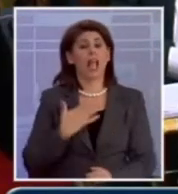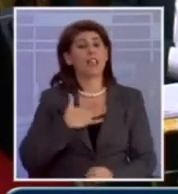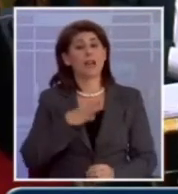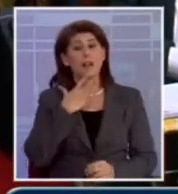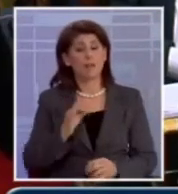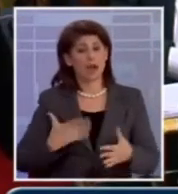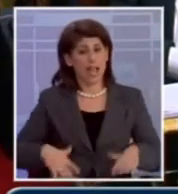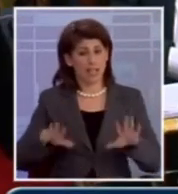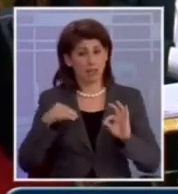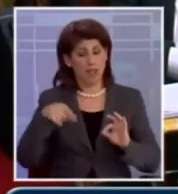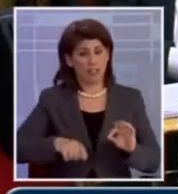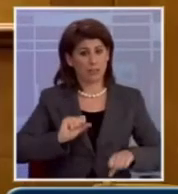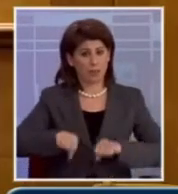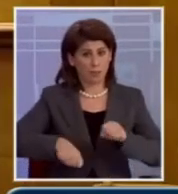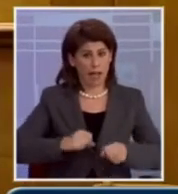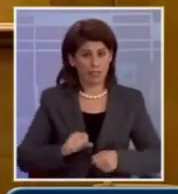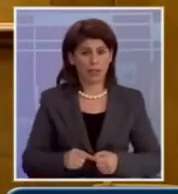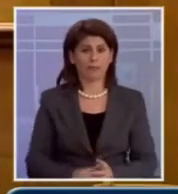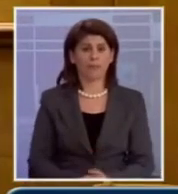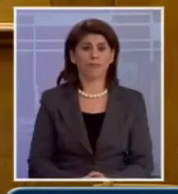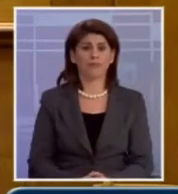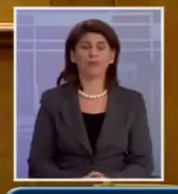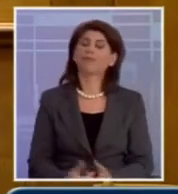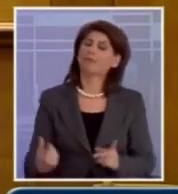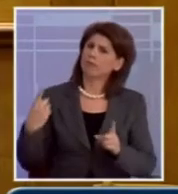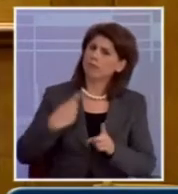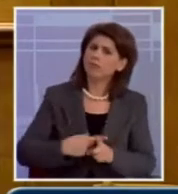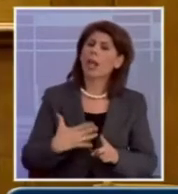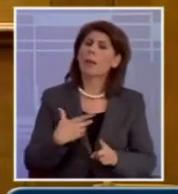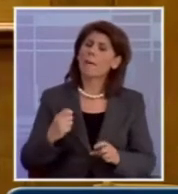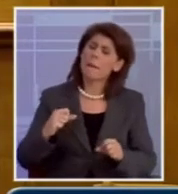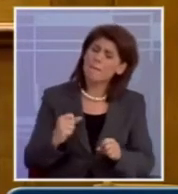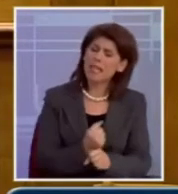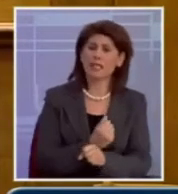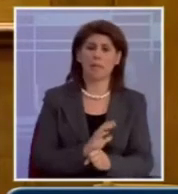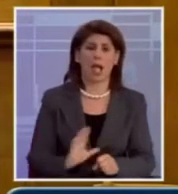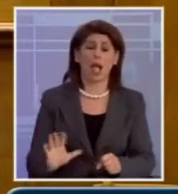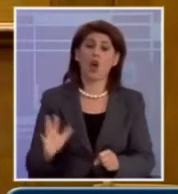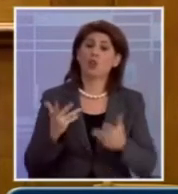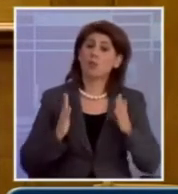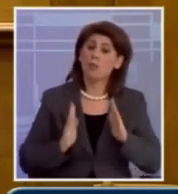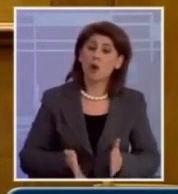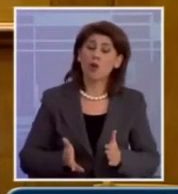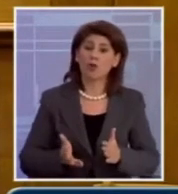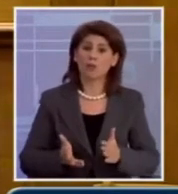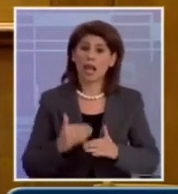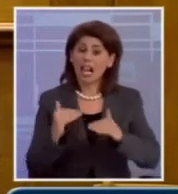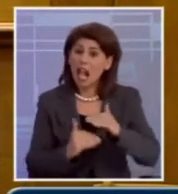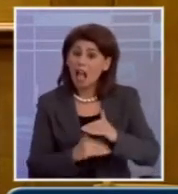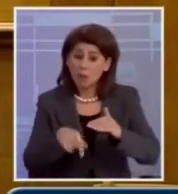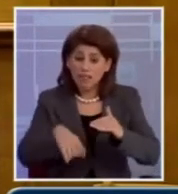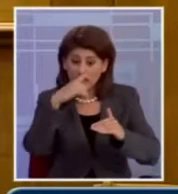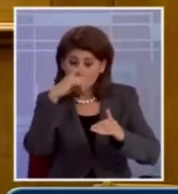να ξεκινήσουμε αυτή την προσπάθεια με αισιοδοξία και με πείσμα ότι μπορούμε και κάτω από αυτές τις